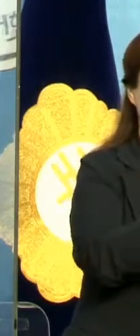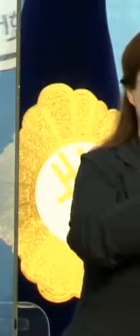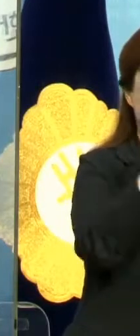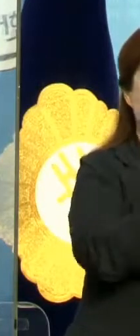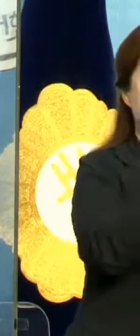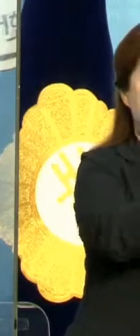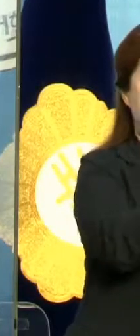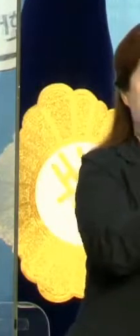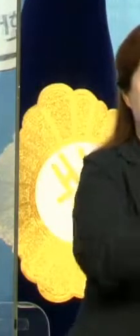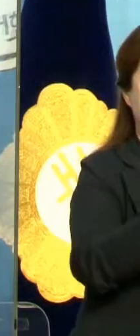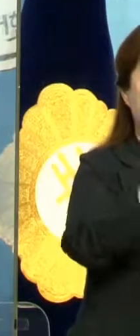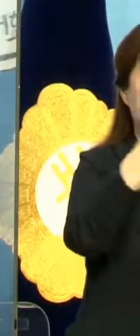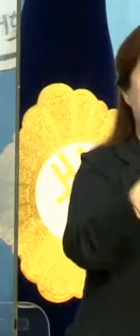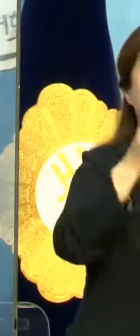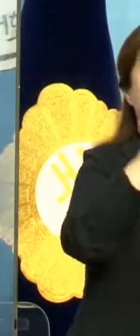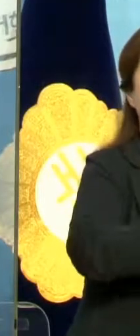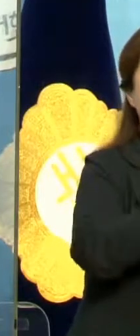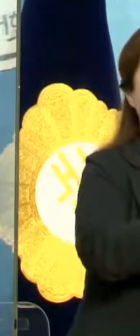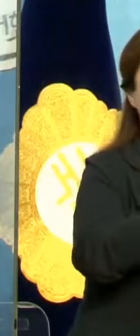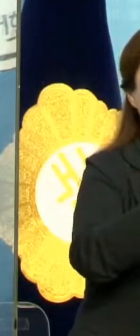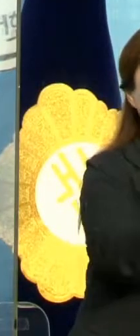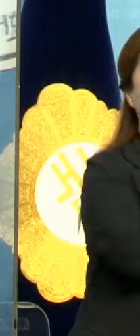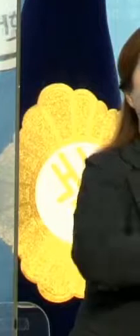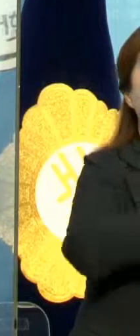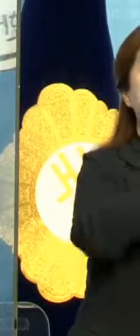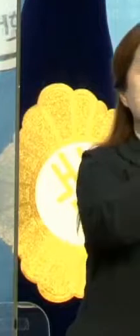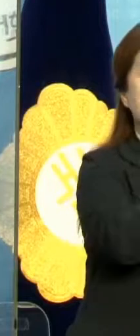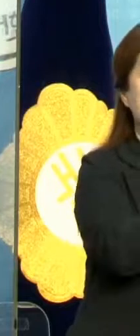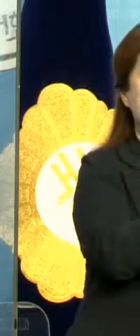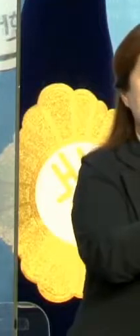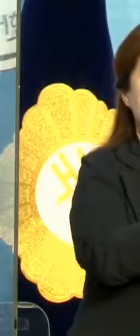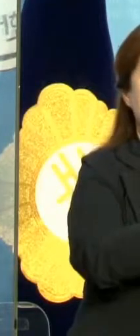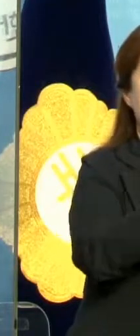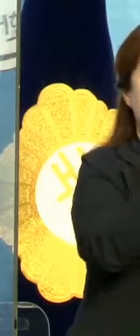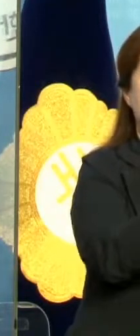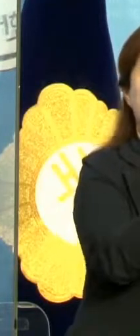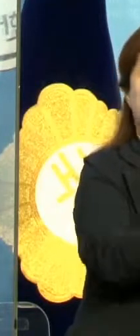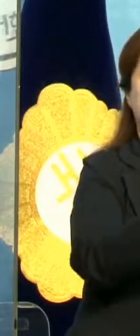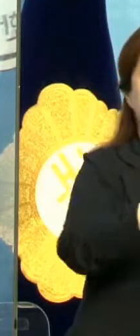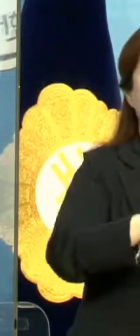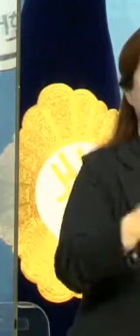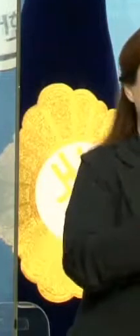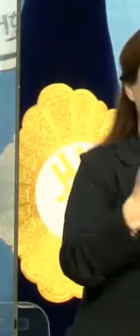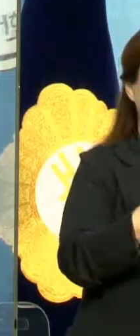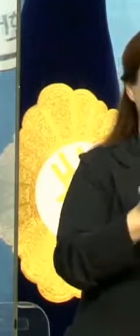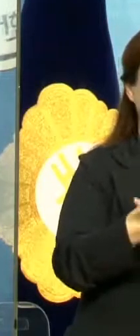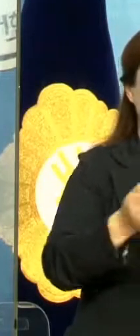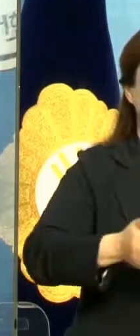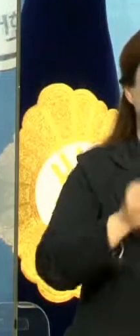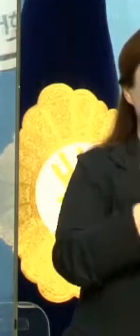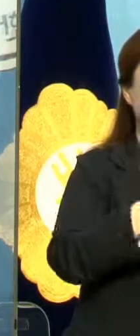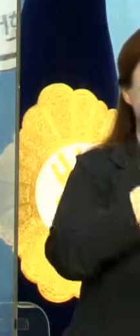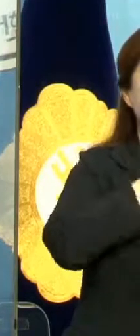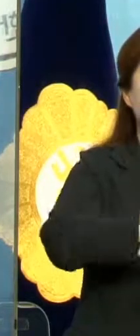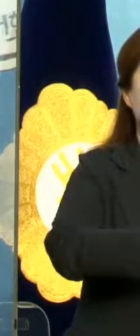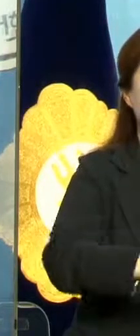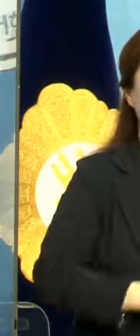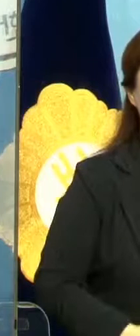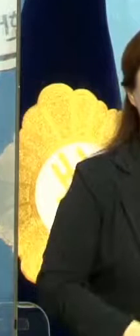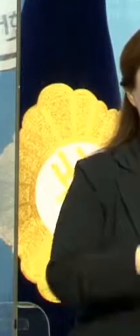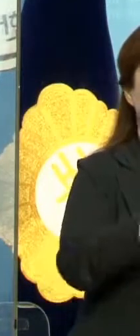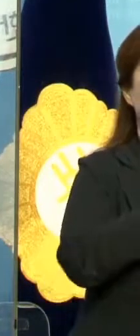국회에 차원에서 이 근본적으로 2층 돌을 당제 할 수 있는 제도적 개선책을 마련하겠습니다 현재